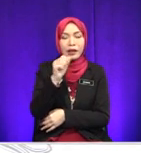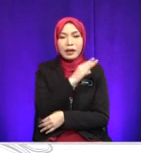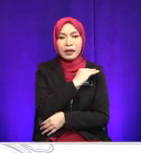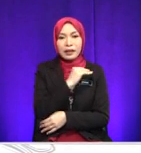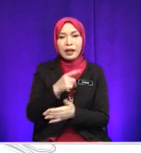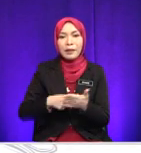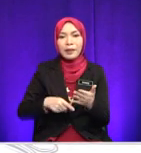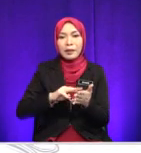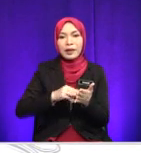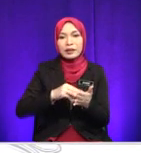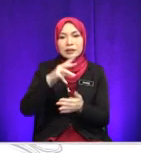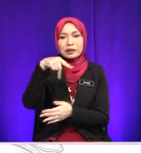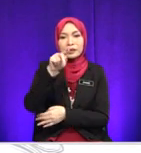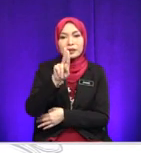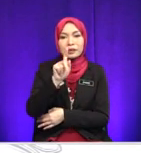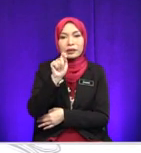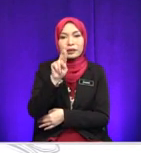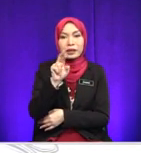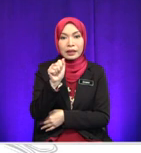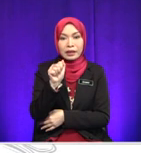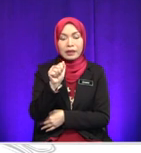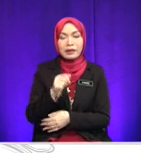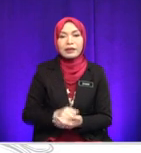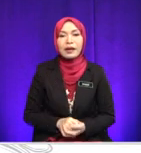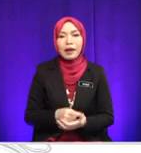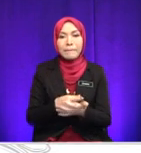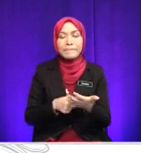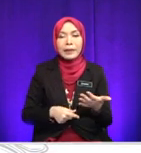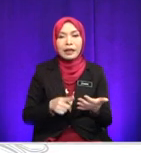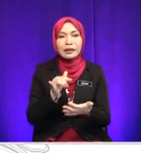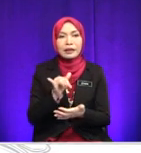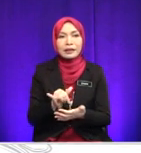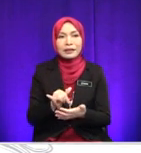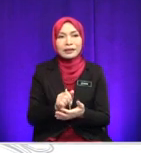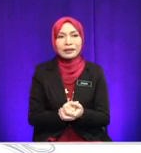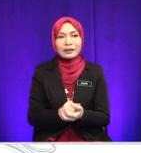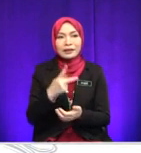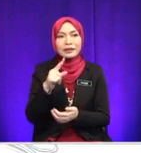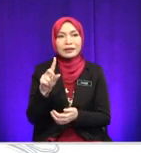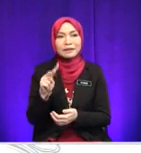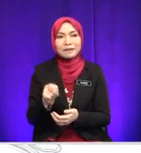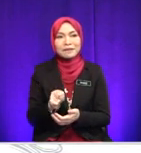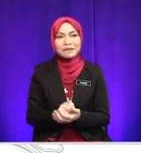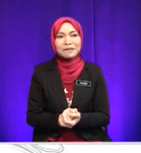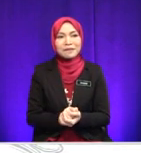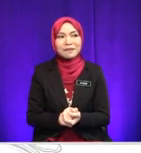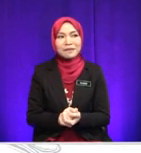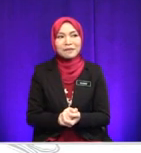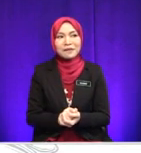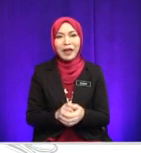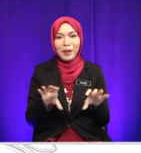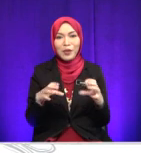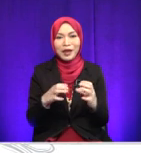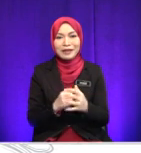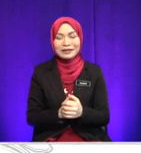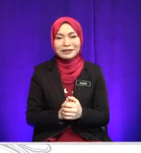jika pihak Kementerian Luar Negeri melakukan kerja sambil lewat? Jadi saya nak jawab sikitlah Puniten punya jawapan tu kan,